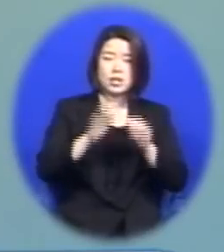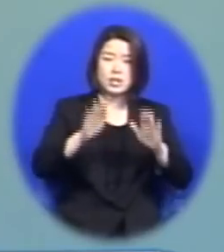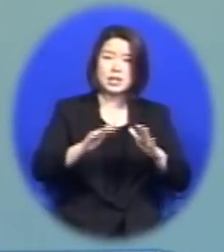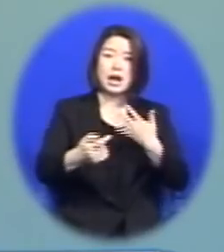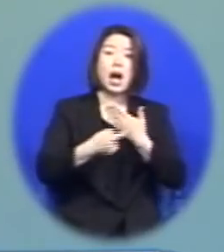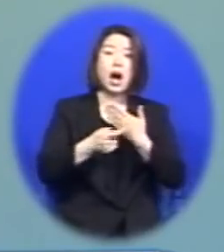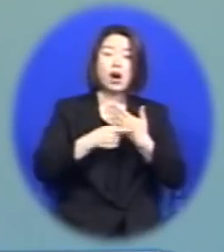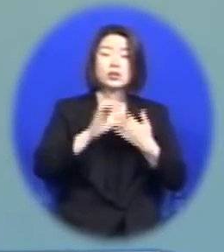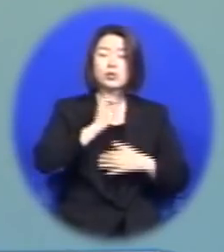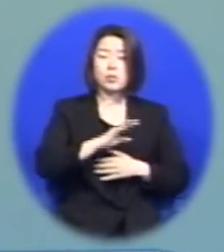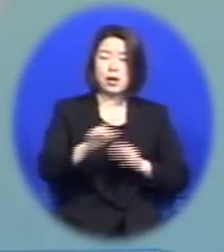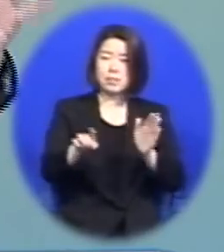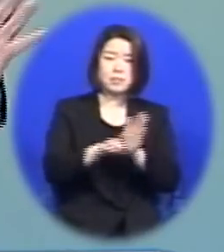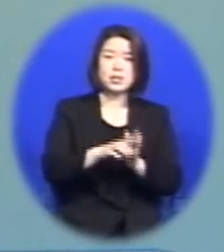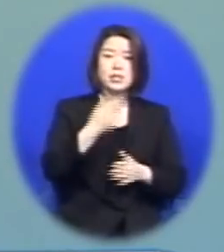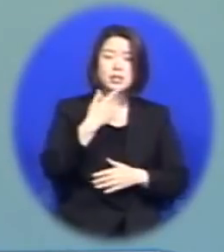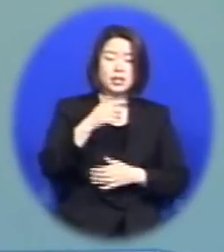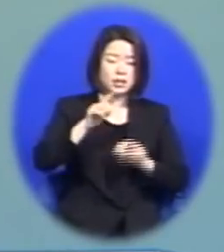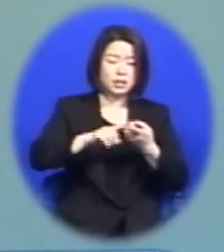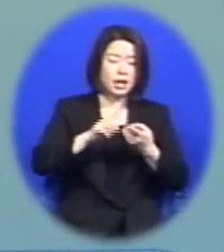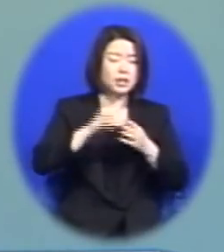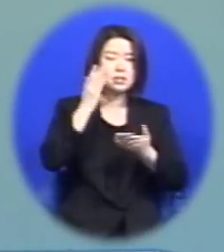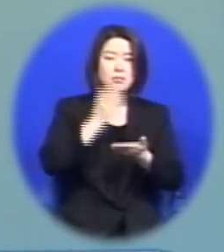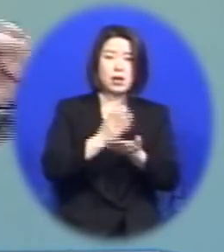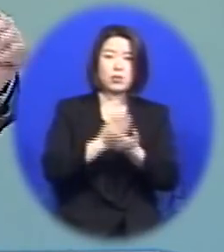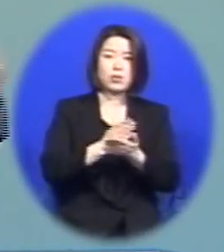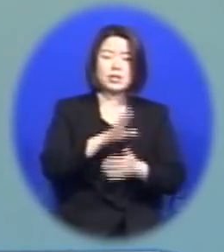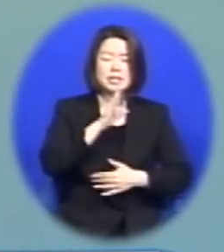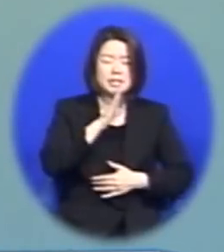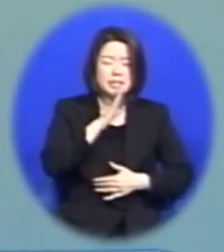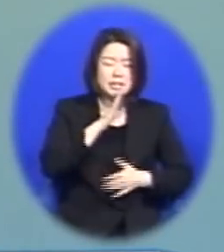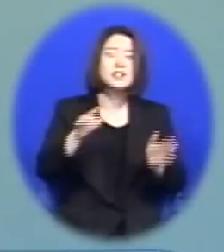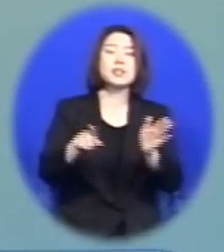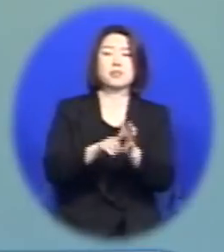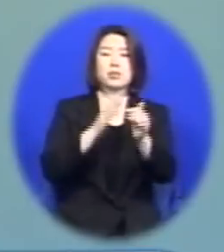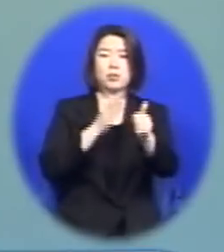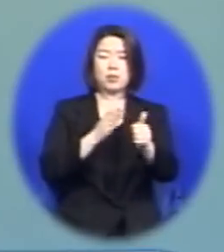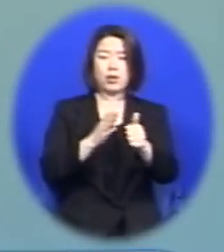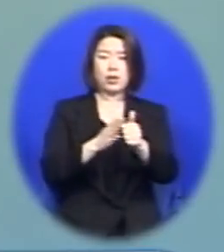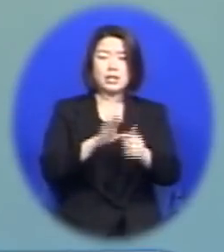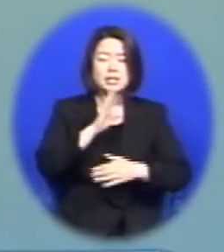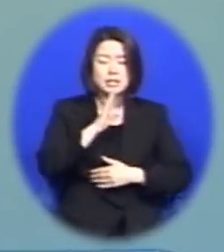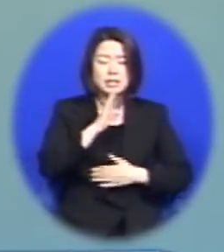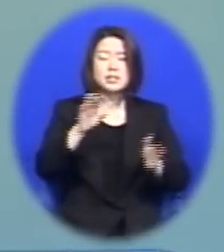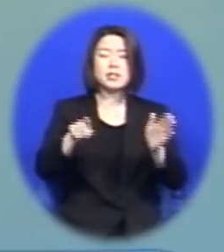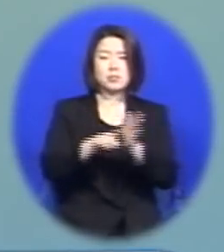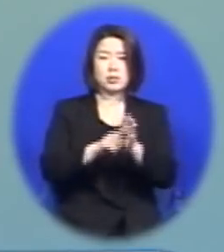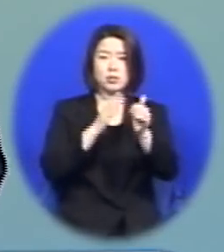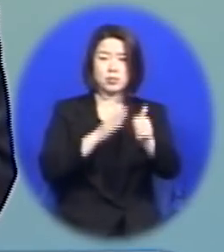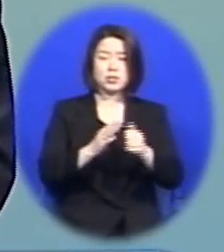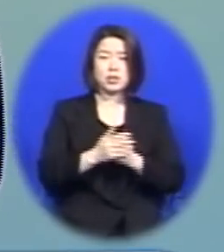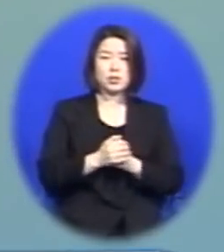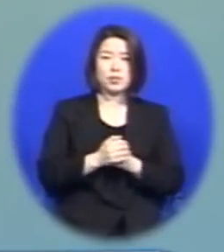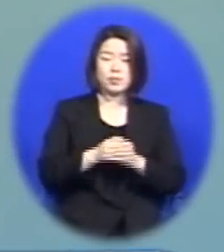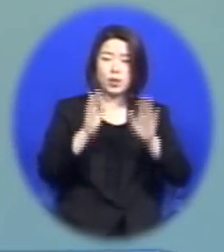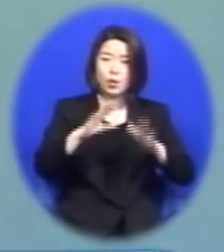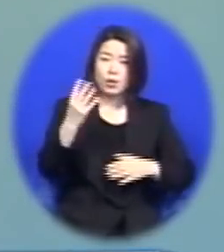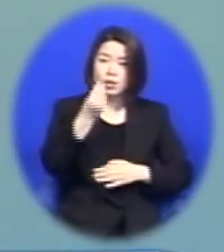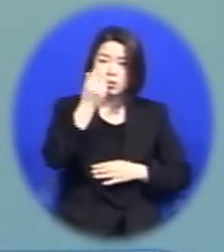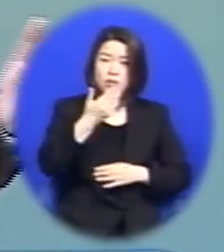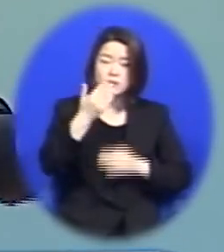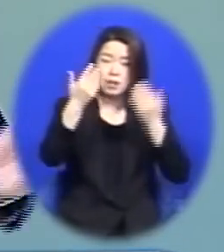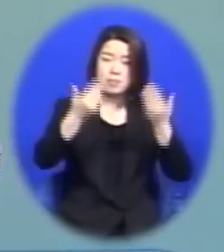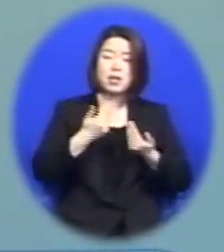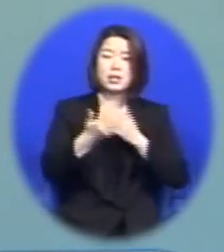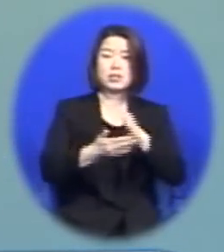믿는 척 하는 거 아니고 진짜 믿어 봅시다 주 예수를 믿으라 진짜 믿어 보십시오 오늘 정장 받기 전에